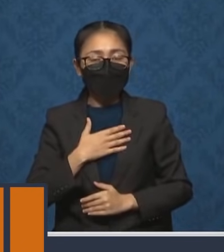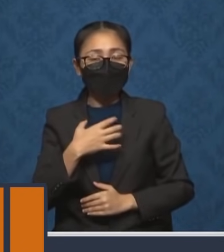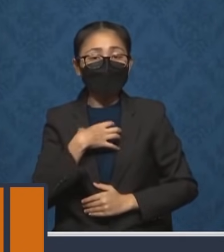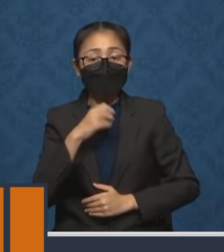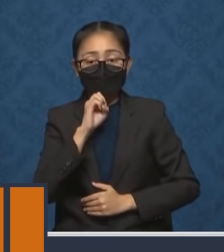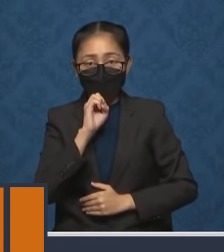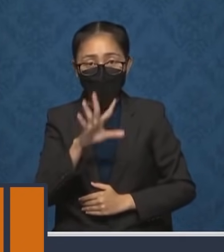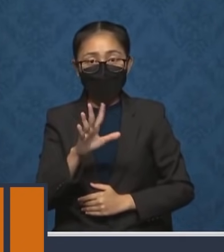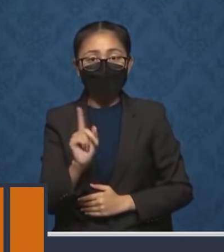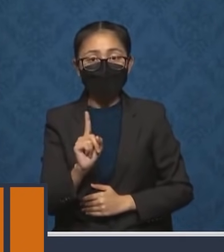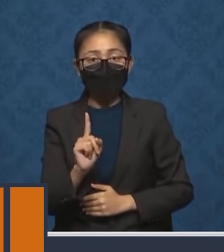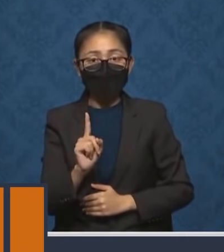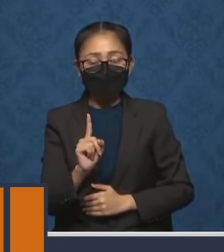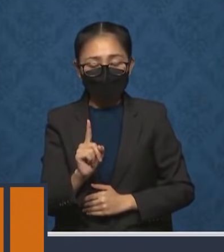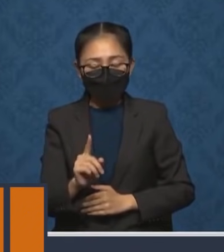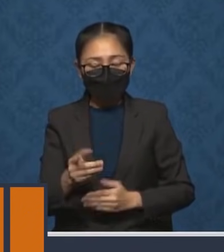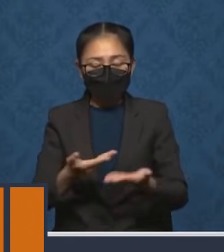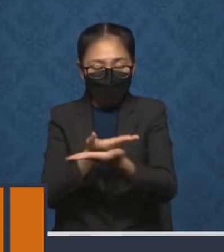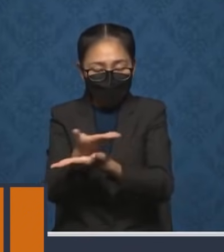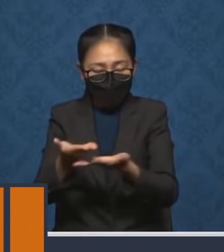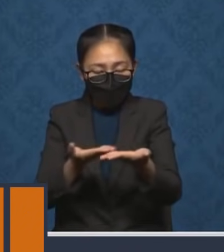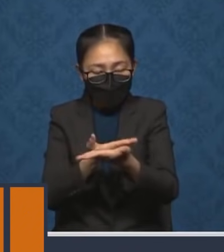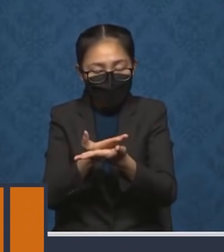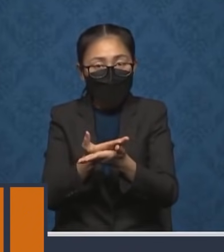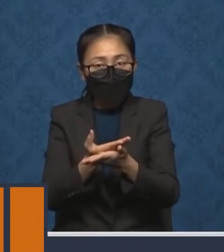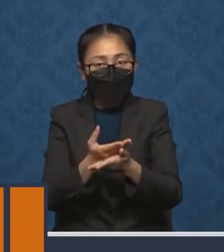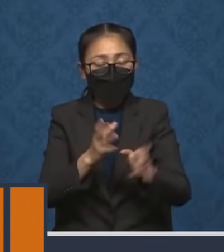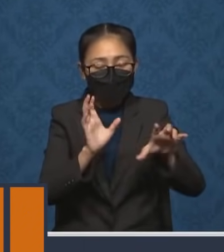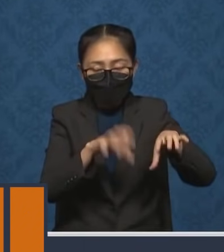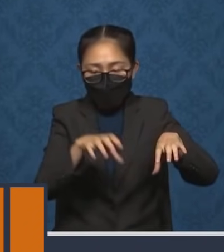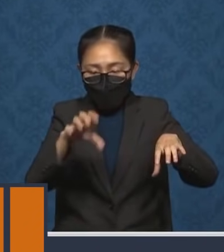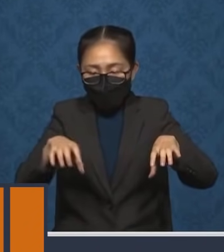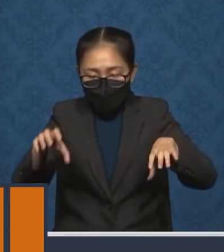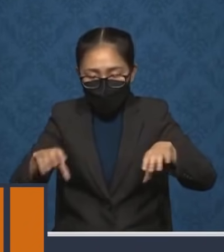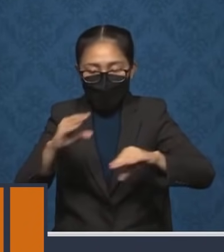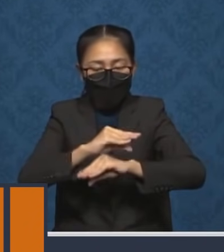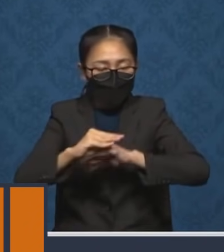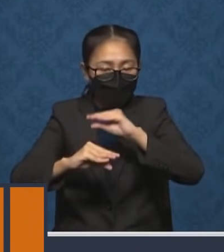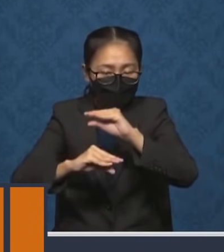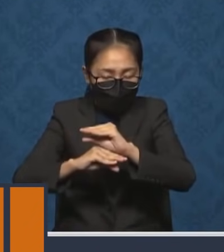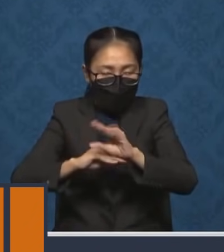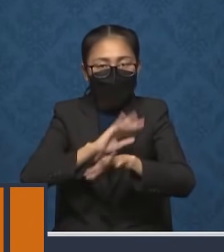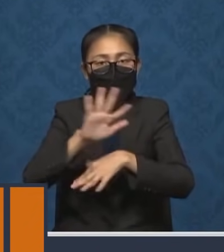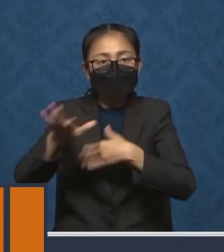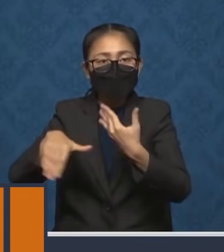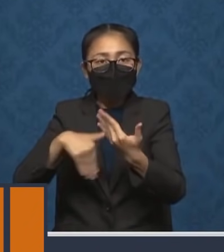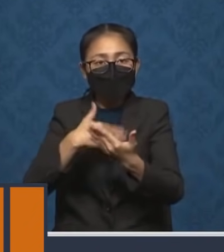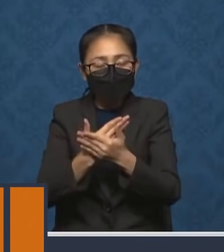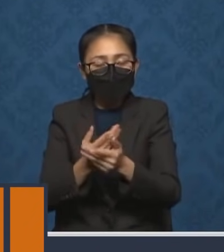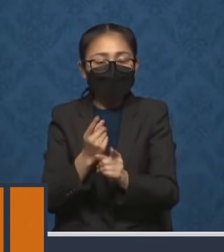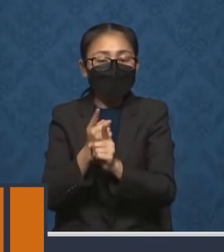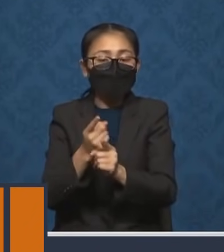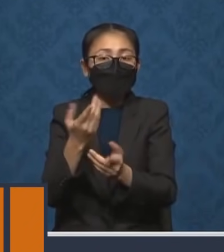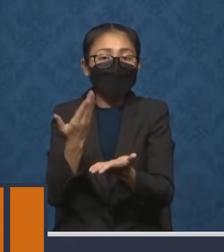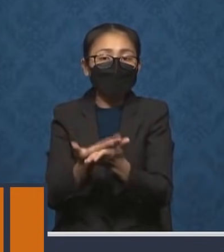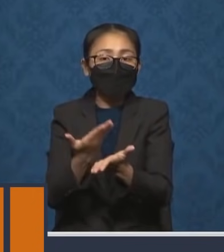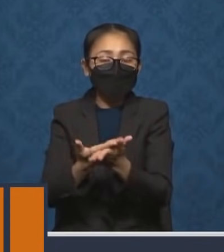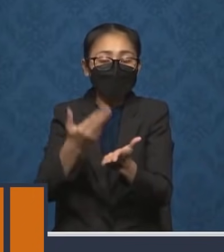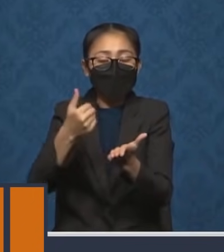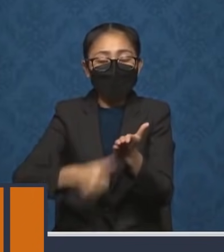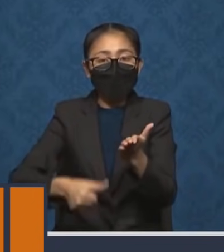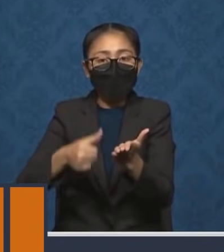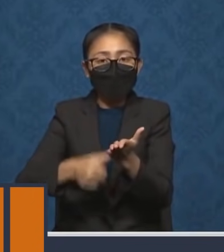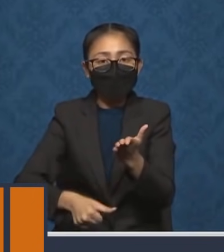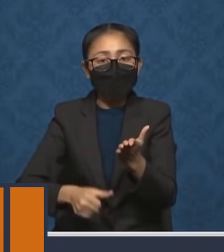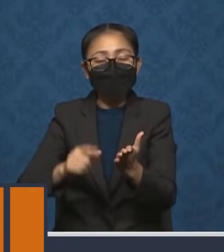ครับว่าเราต้องพิจารณางบประมาณของทุกๆหน่วยงานและทุกๆคงการด้วยความเคารพของกับเงินภาษีของประชาชนผู้เป็นเจ้า